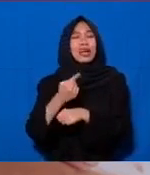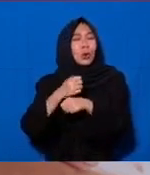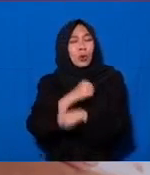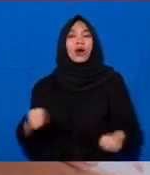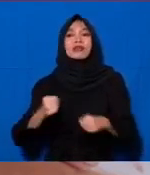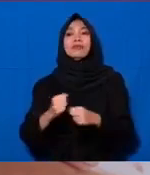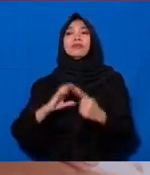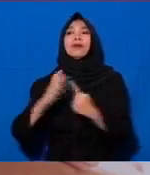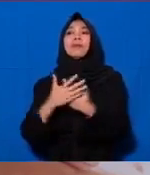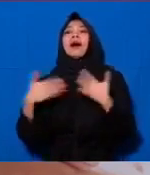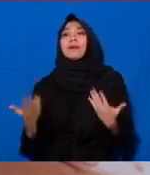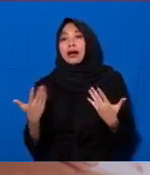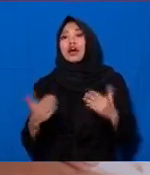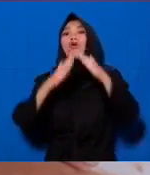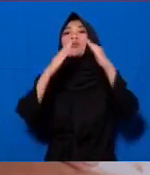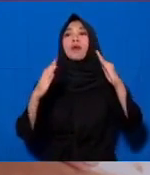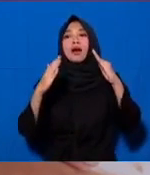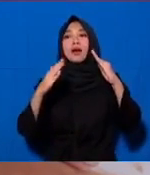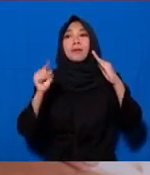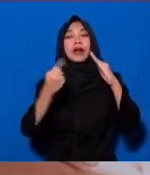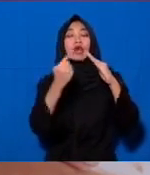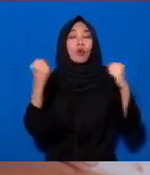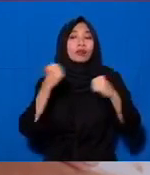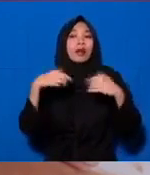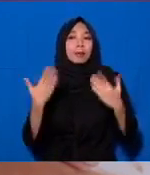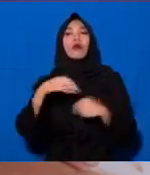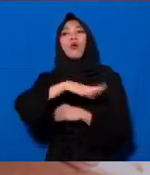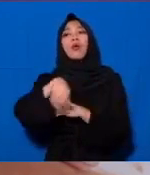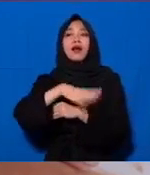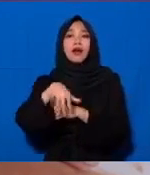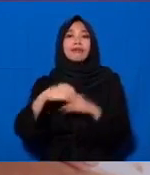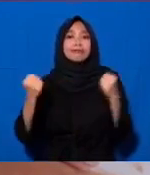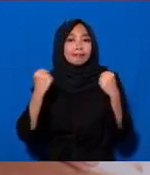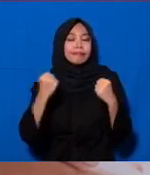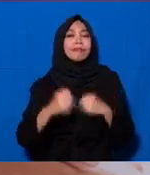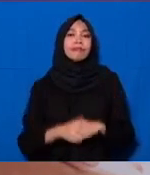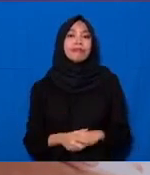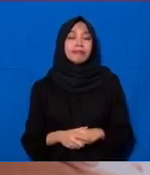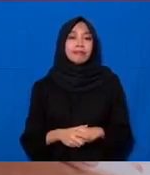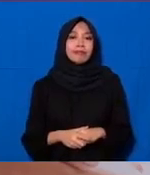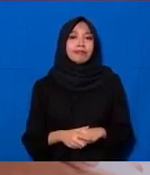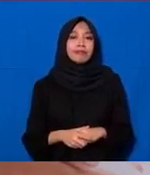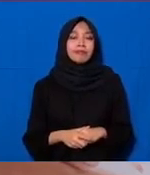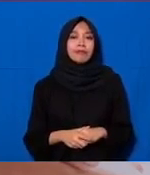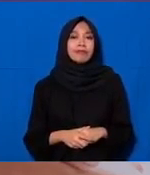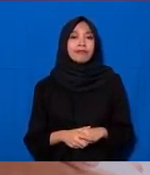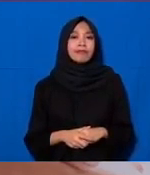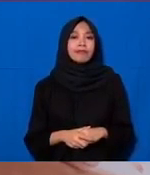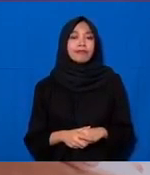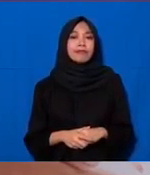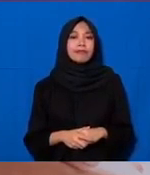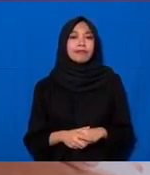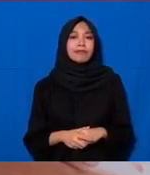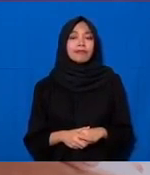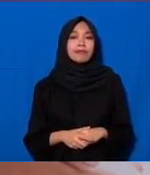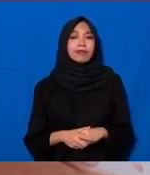ini adalah rumah kita keluarga kita Hai oleh inilah yang kami lakukan dan kemudian